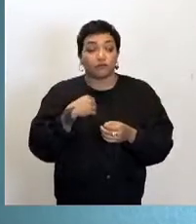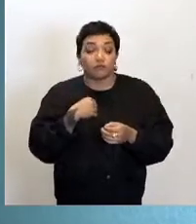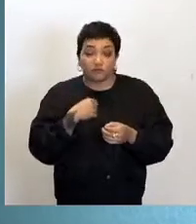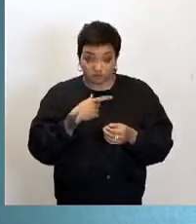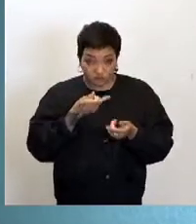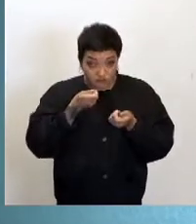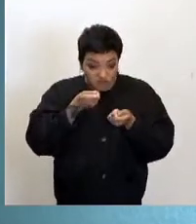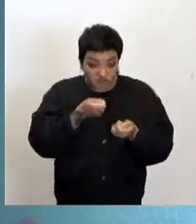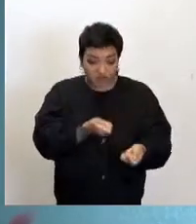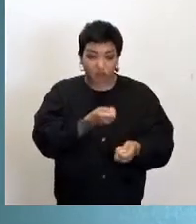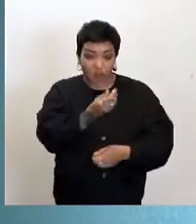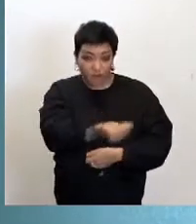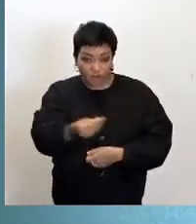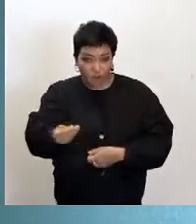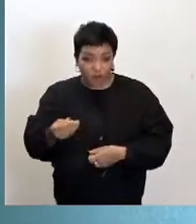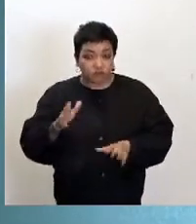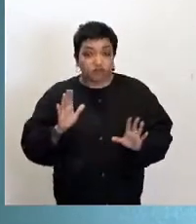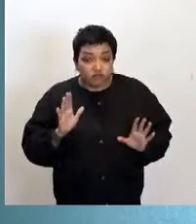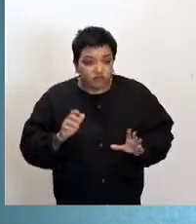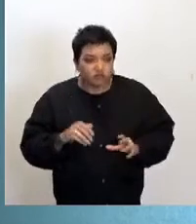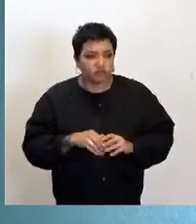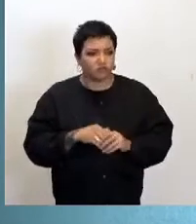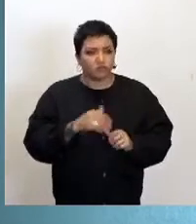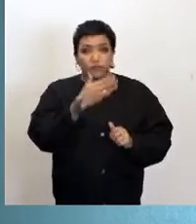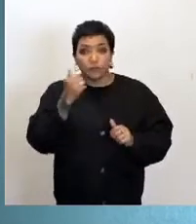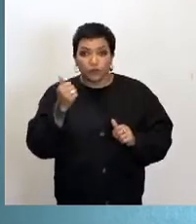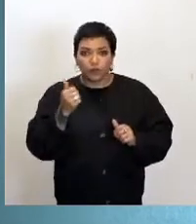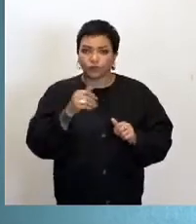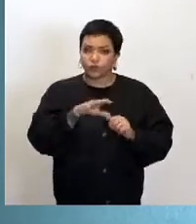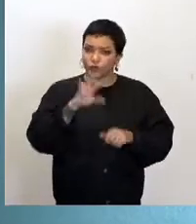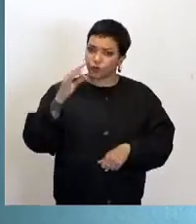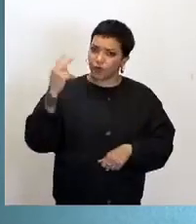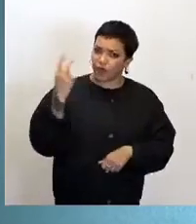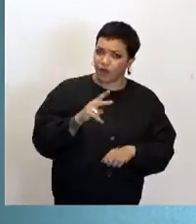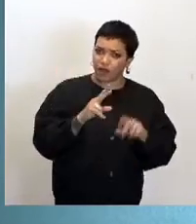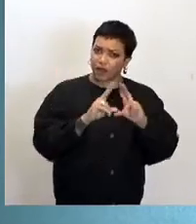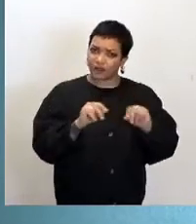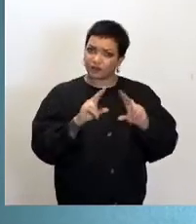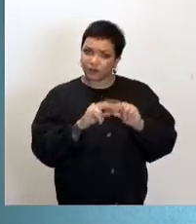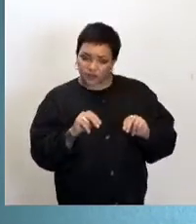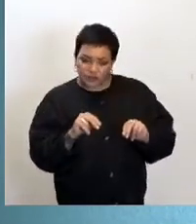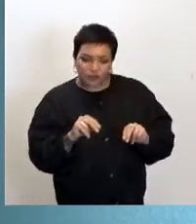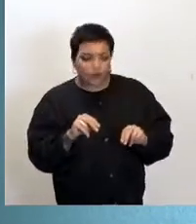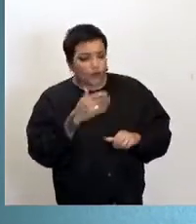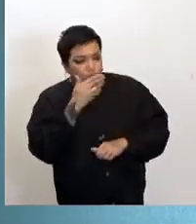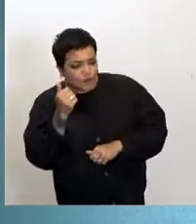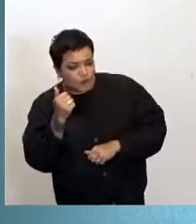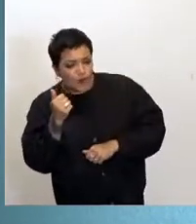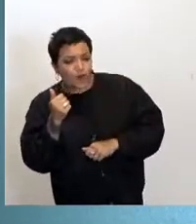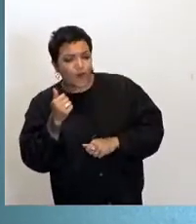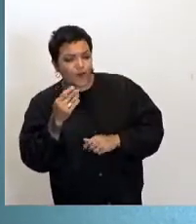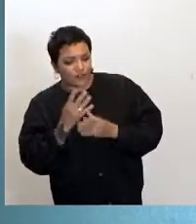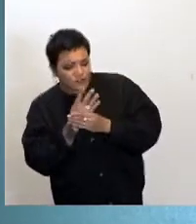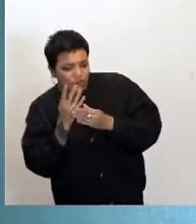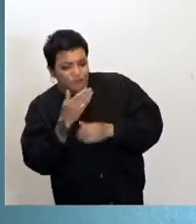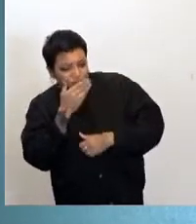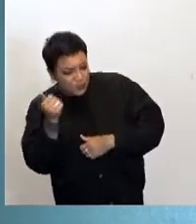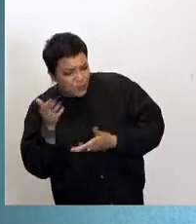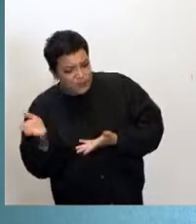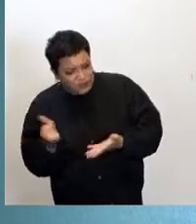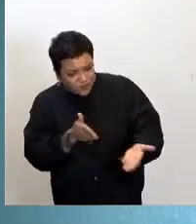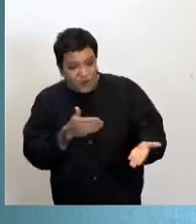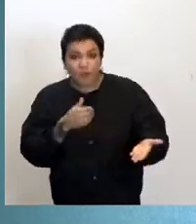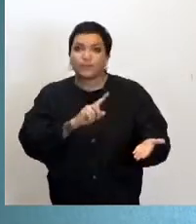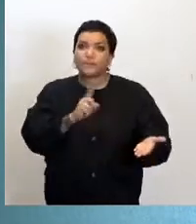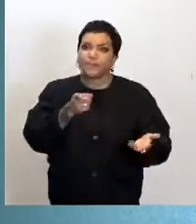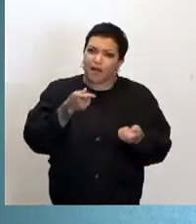enfants, qu'on ait le choix, qu'on explique en quoi c'est plus vertueux, que c'est plus utile pour la santé de chacun, très bien. Cette contrainte,